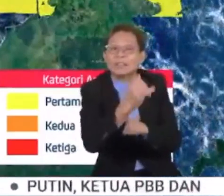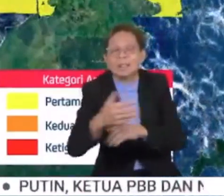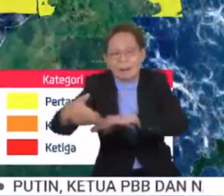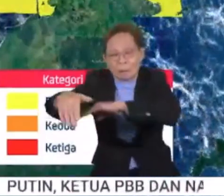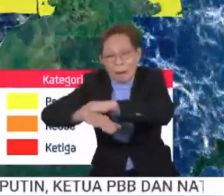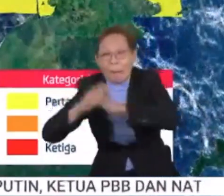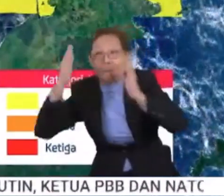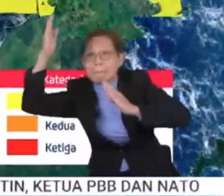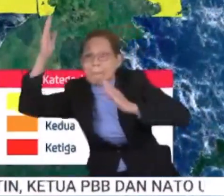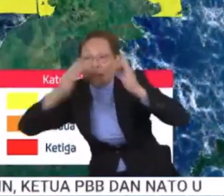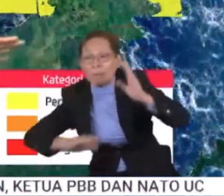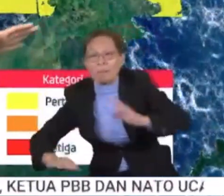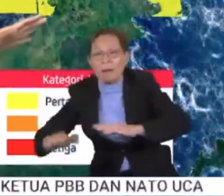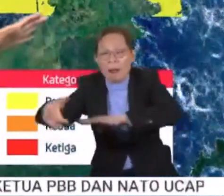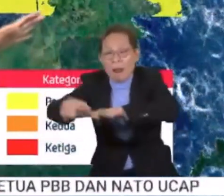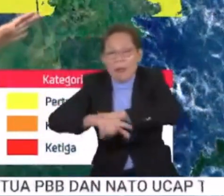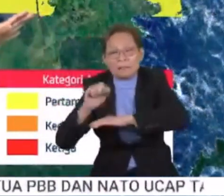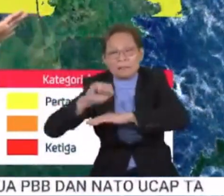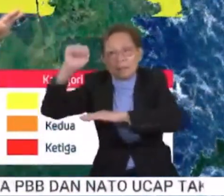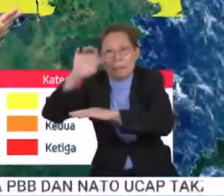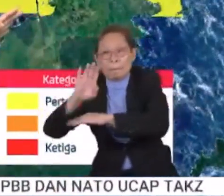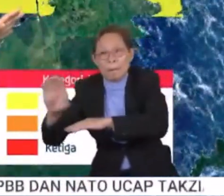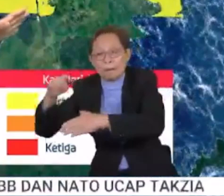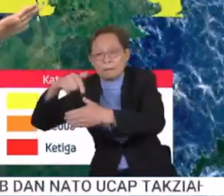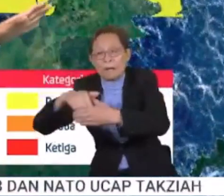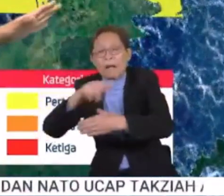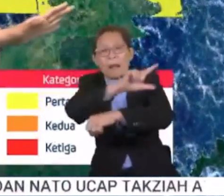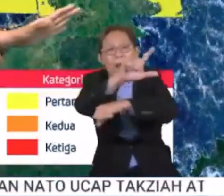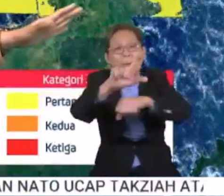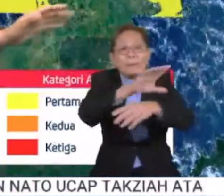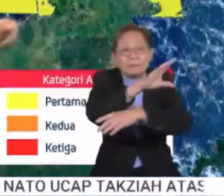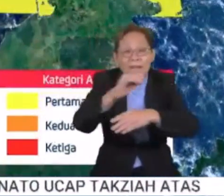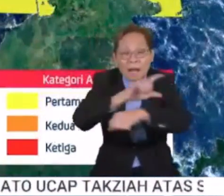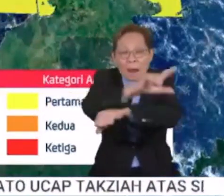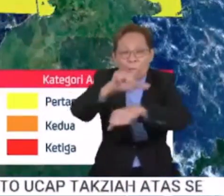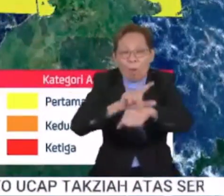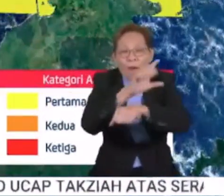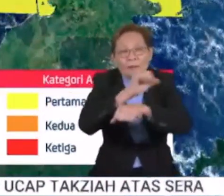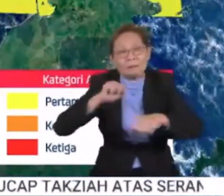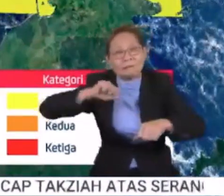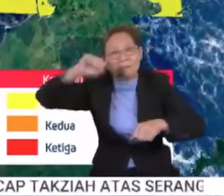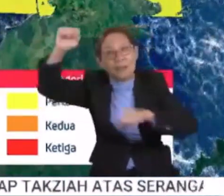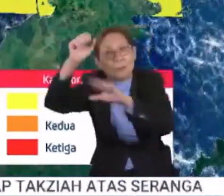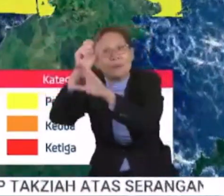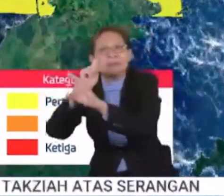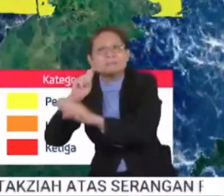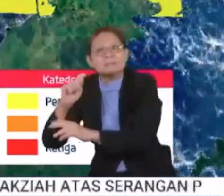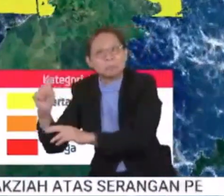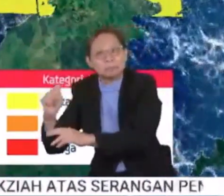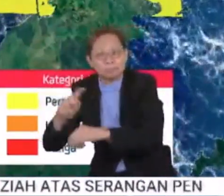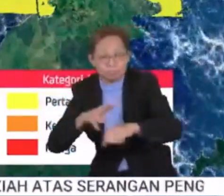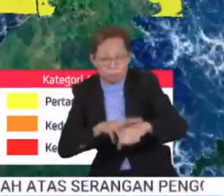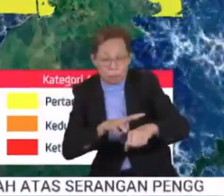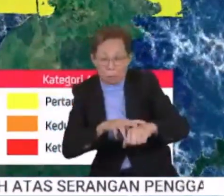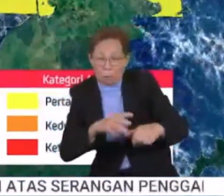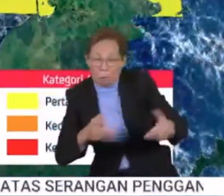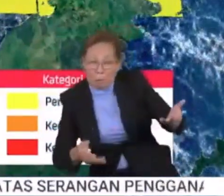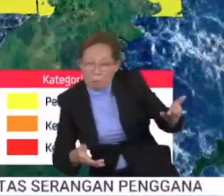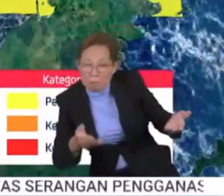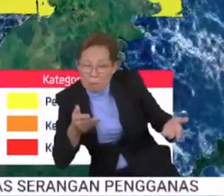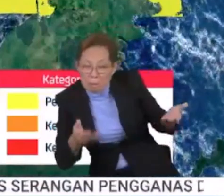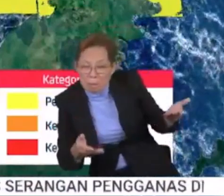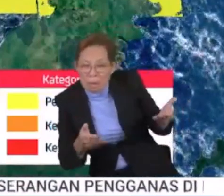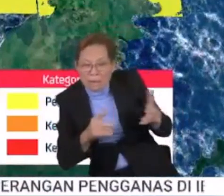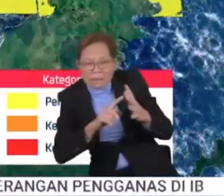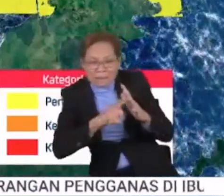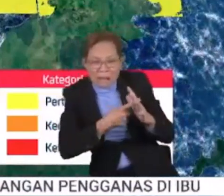negara iaitu kawasan perairan Sabah Barat dan Labuan serta Sabah Timur. Amaran ini dijangkakan